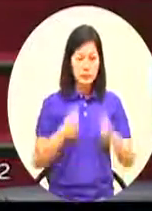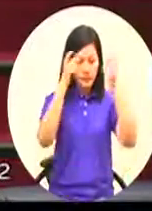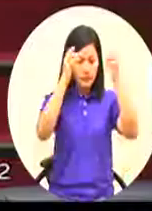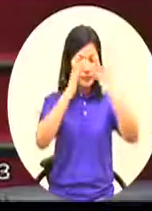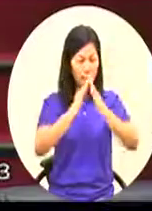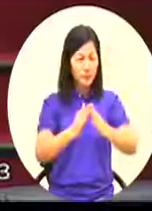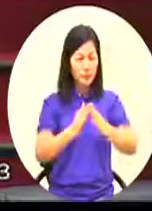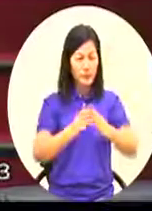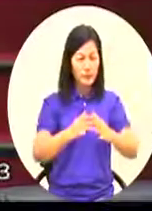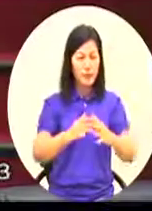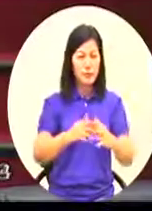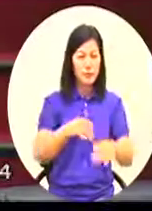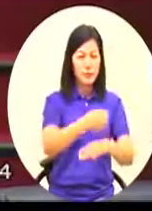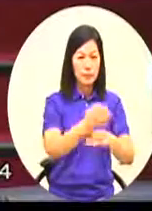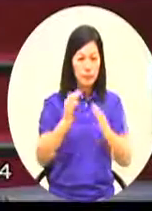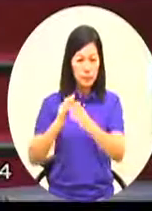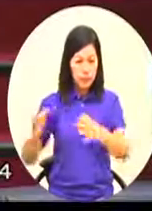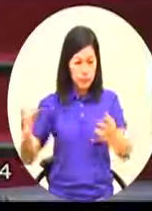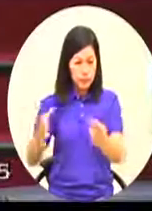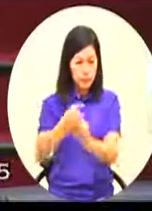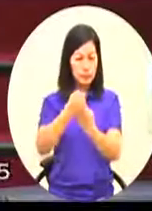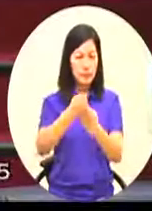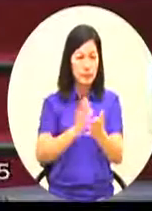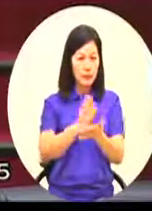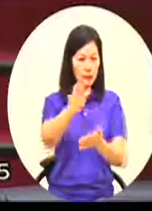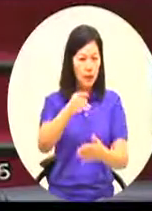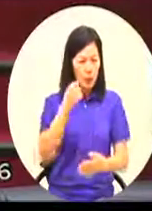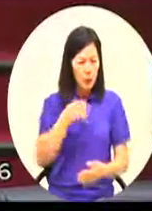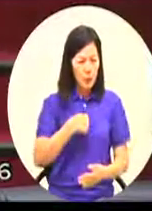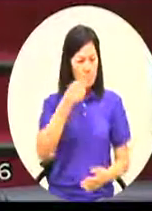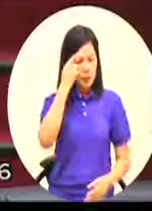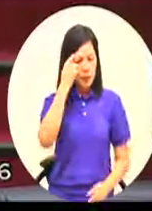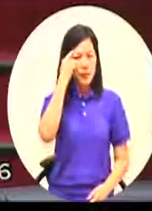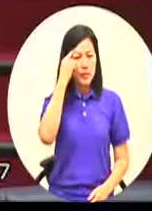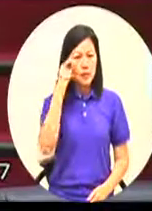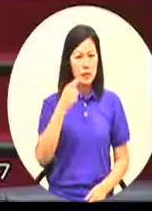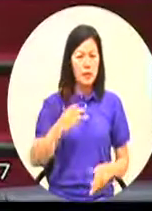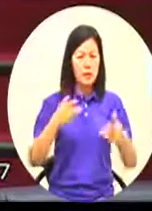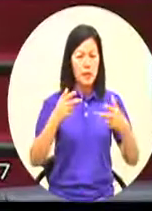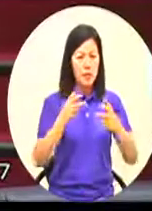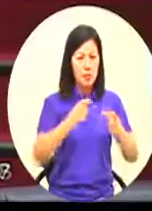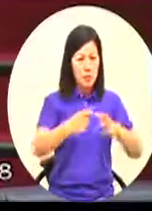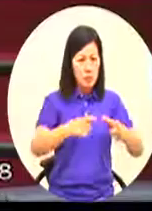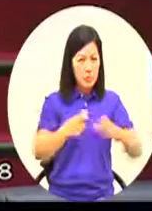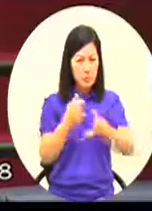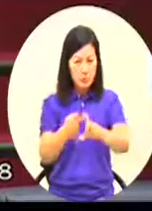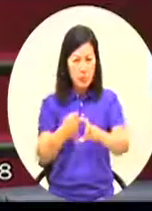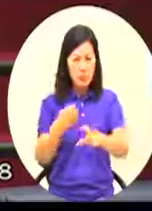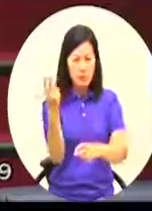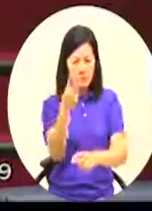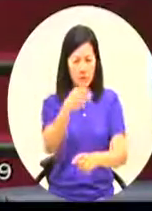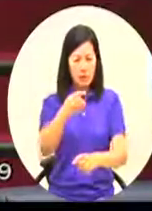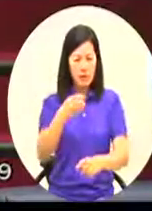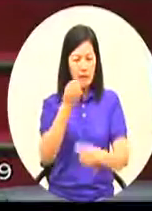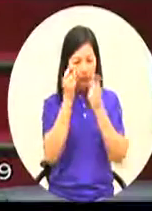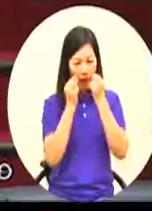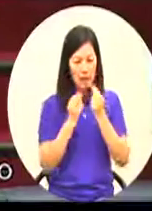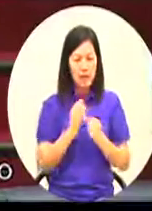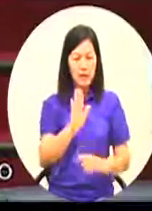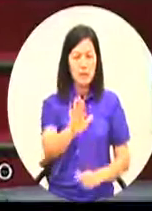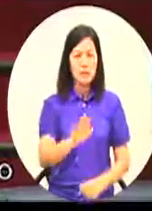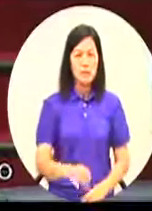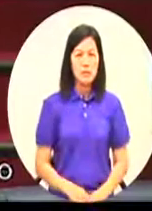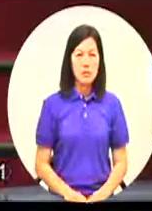县市合并之后，我倒觉得我们3个园区呢更可怜。按照